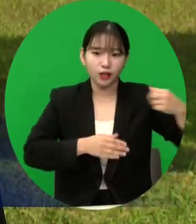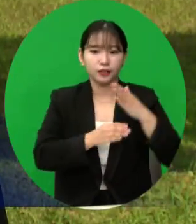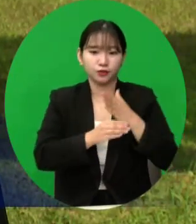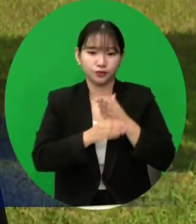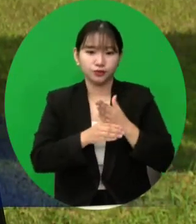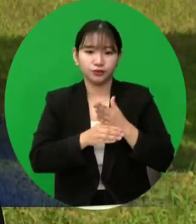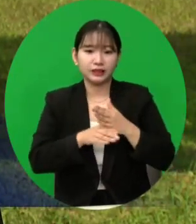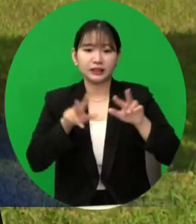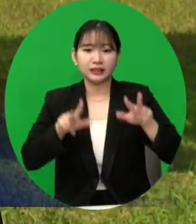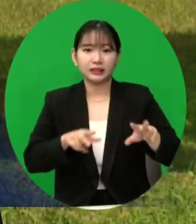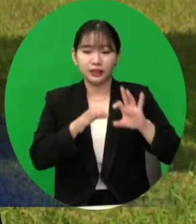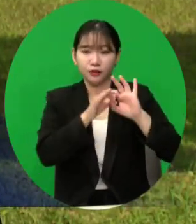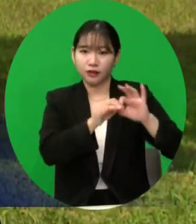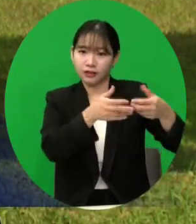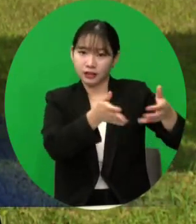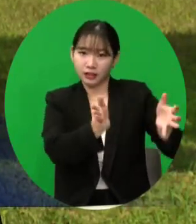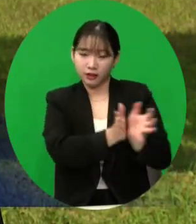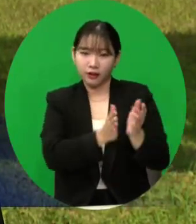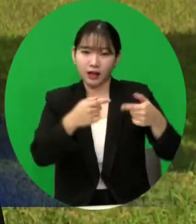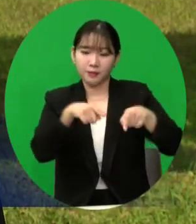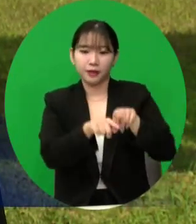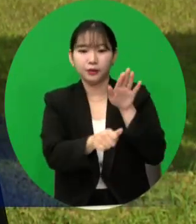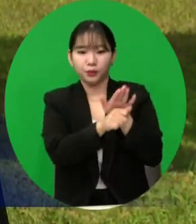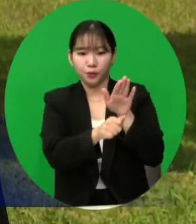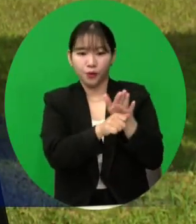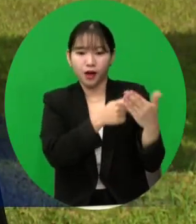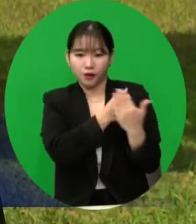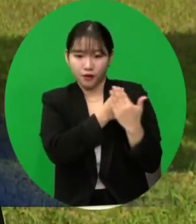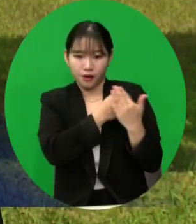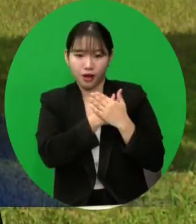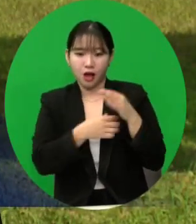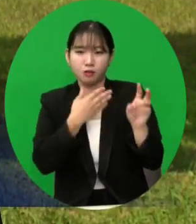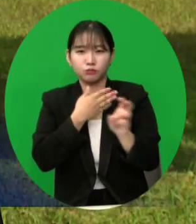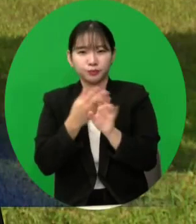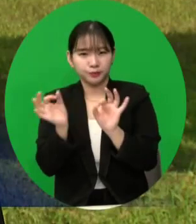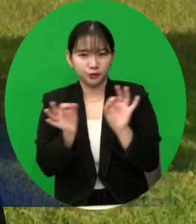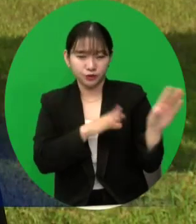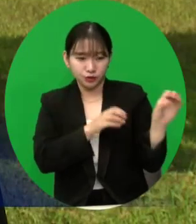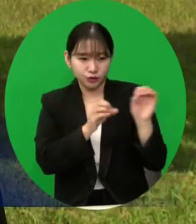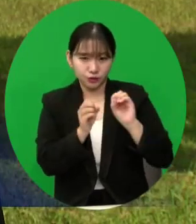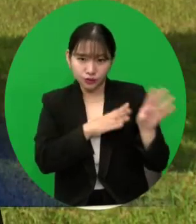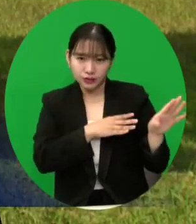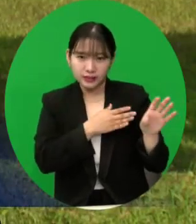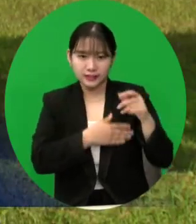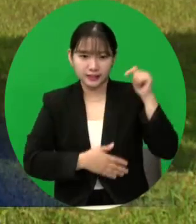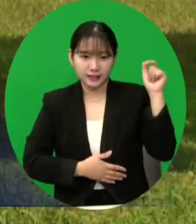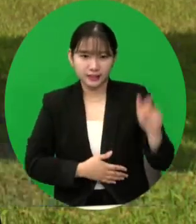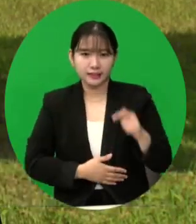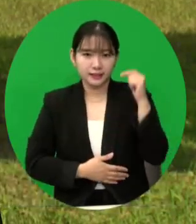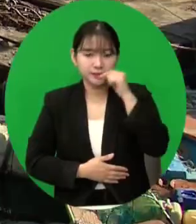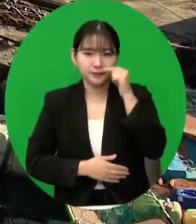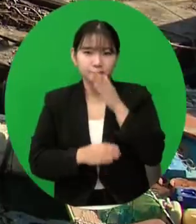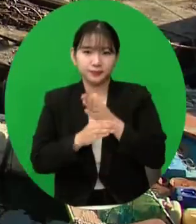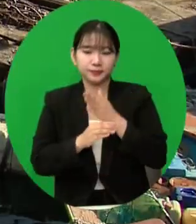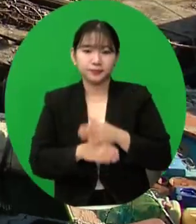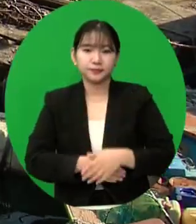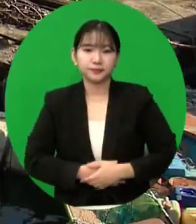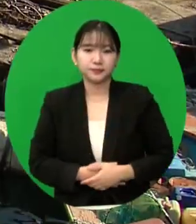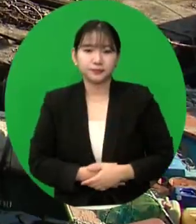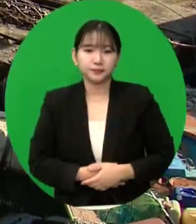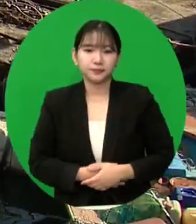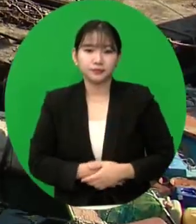있고요. 지금 그쪽에 또 저희 관련 실과 협조를 받아서 무단 투기를 강력하게 단속하고 있습니다.